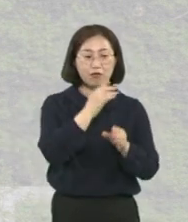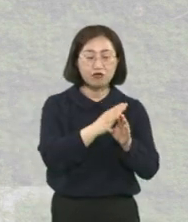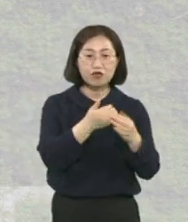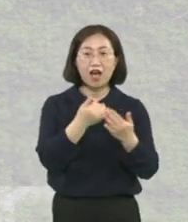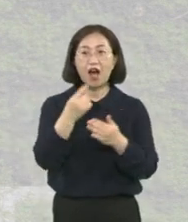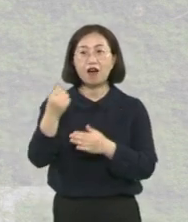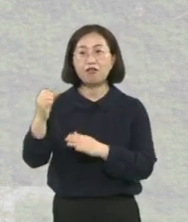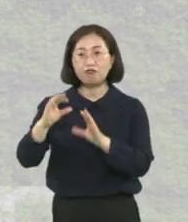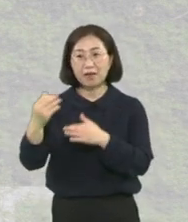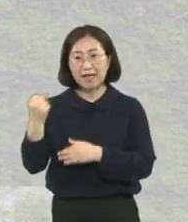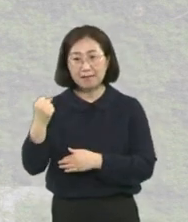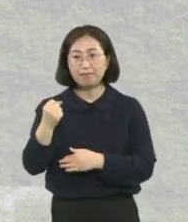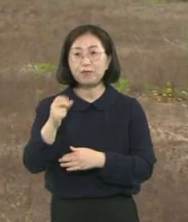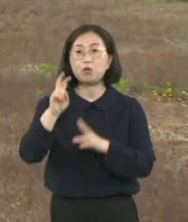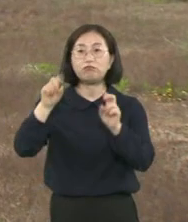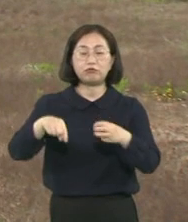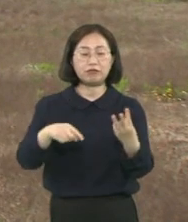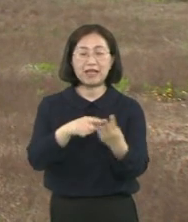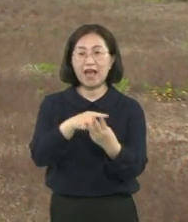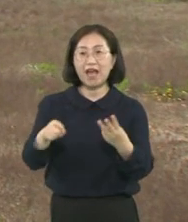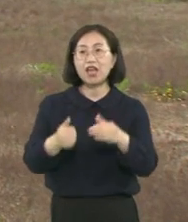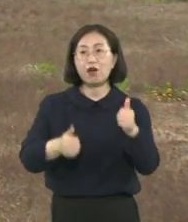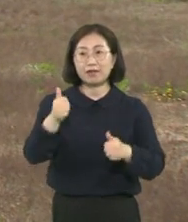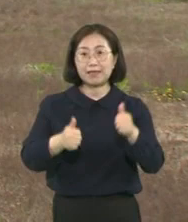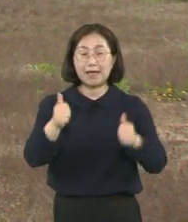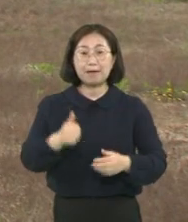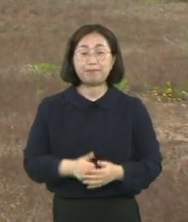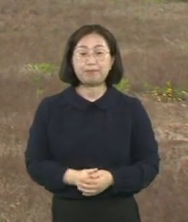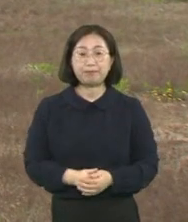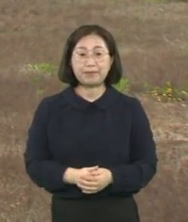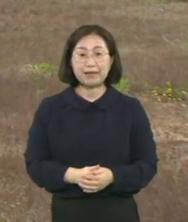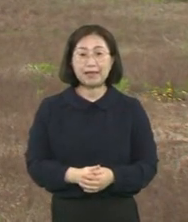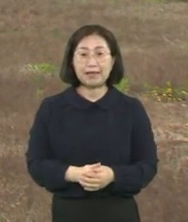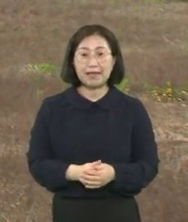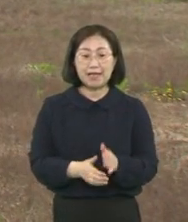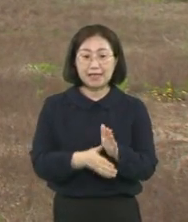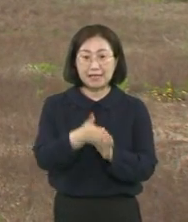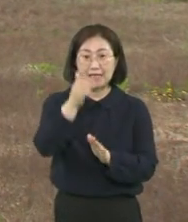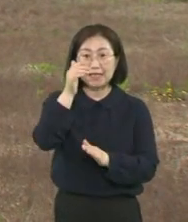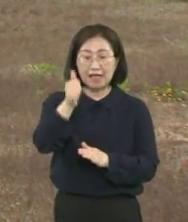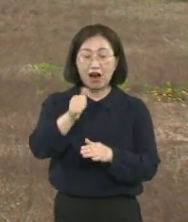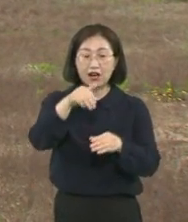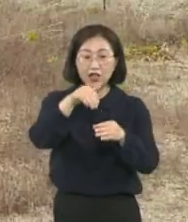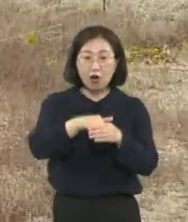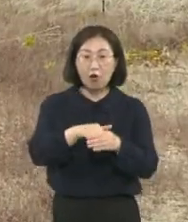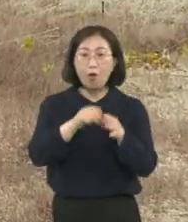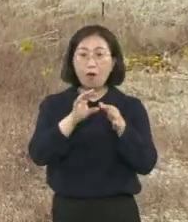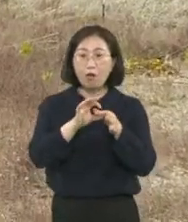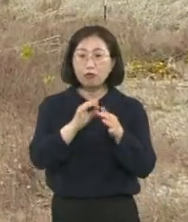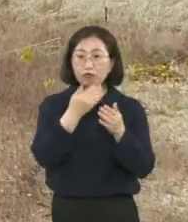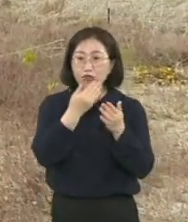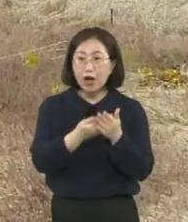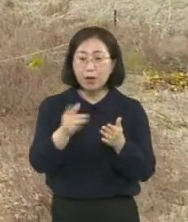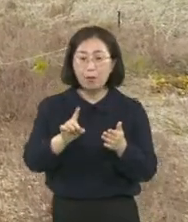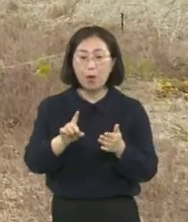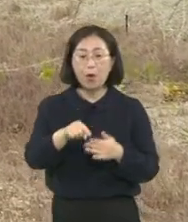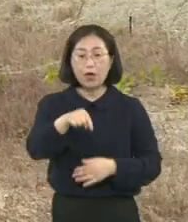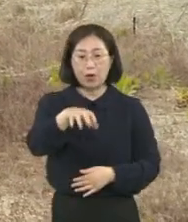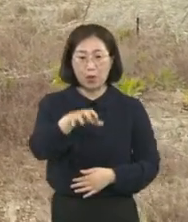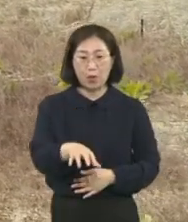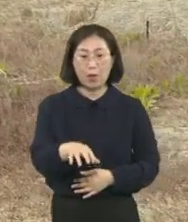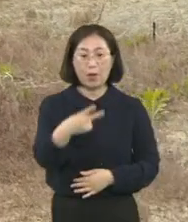치러질 가능성도 높습니다. 이번 계룡시장 선거에 영향을 미칠 변수는 또 있습니다. 바로 제가 나와 있는